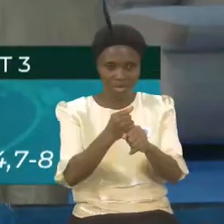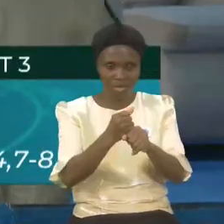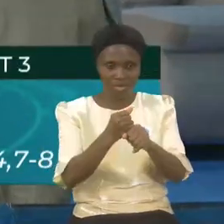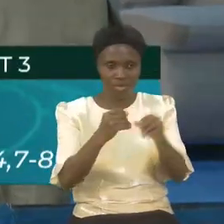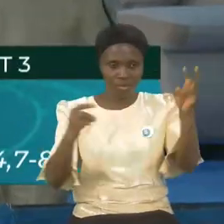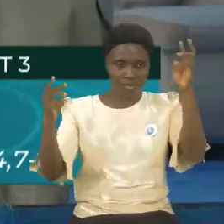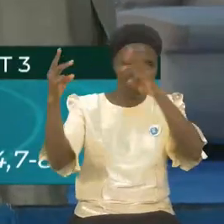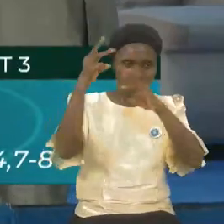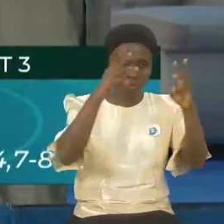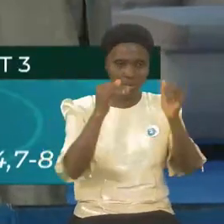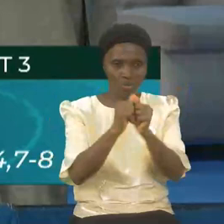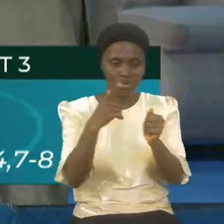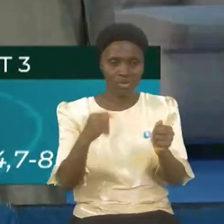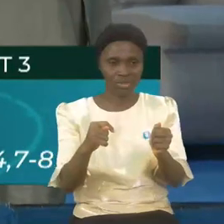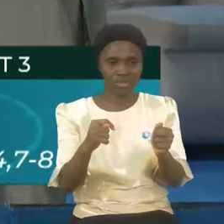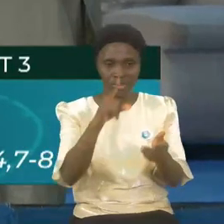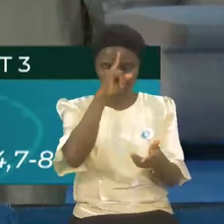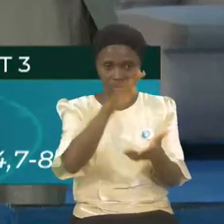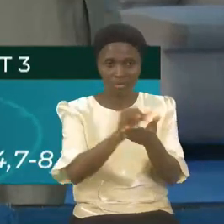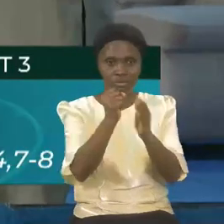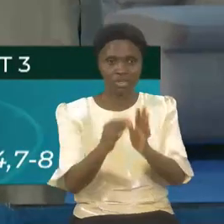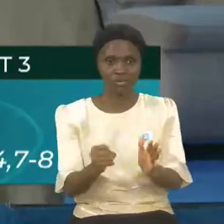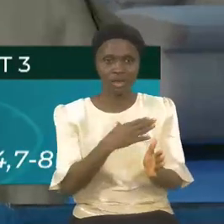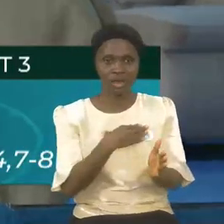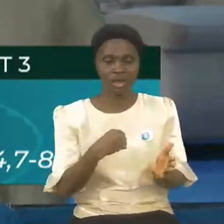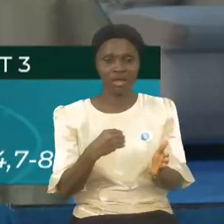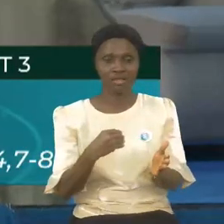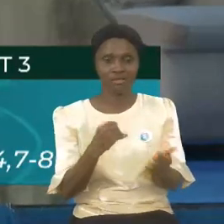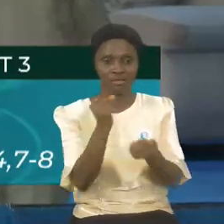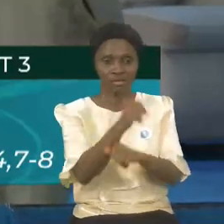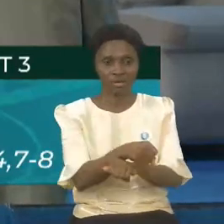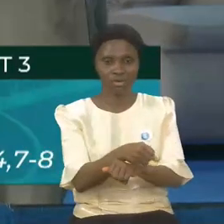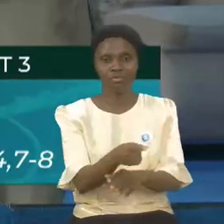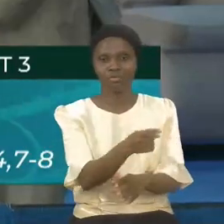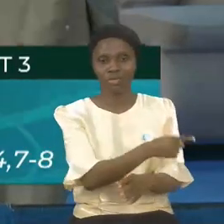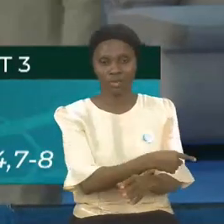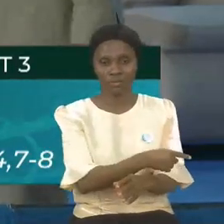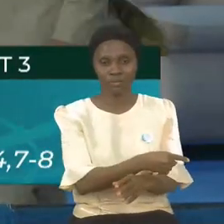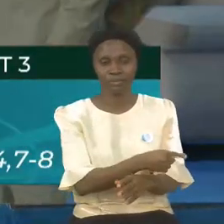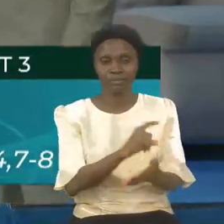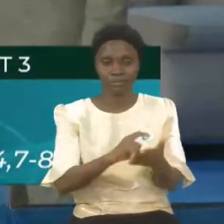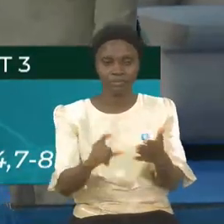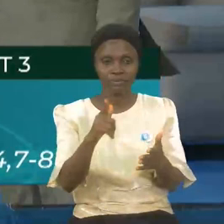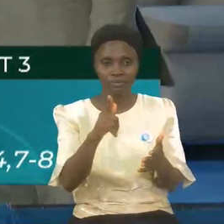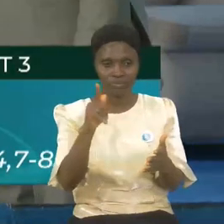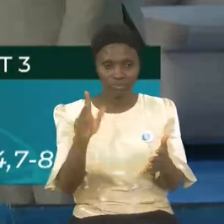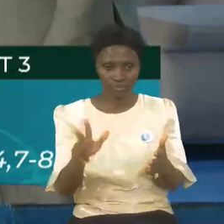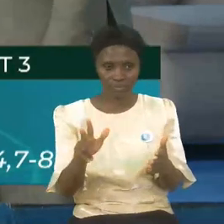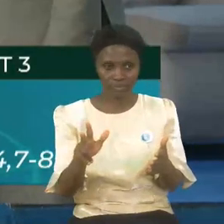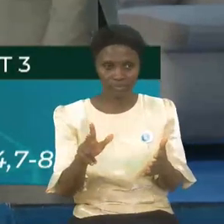au sein et l'emporter sur u verset 23